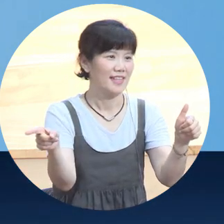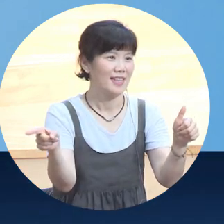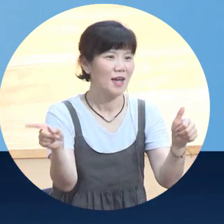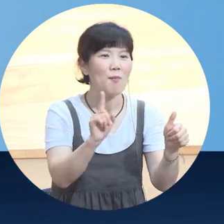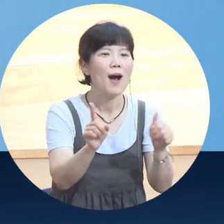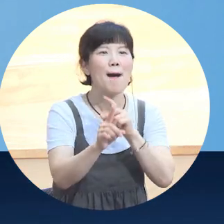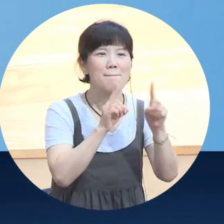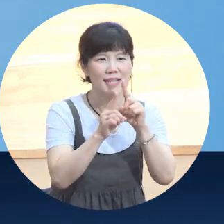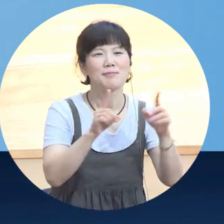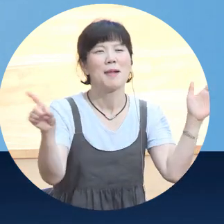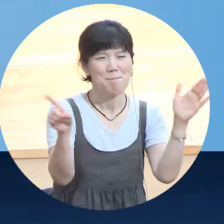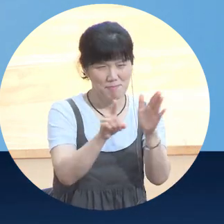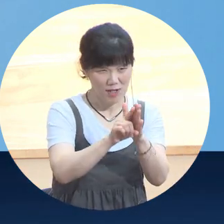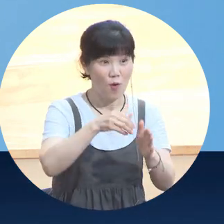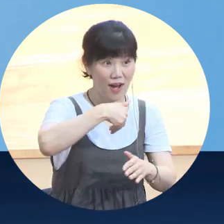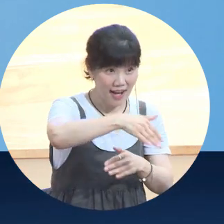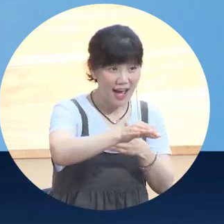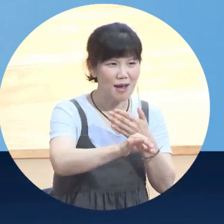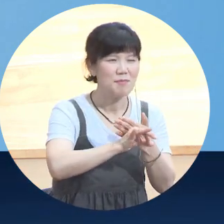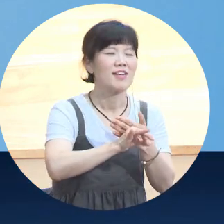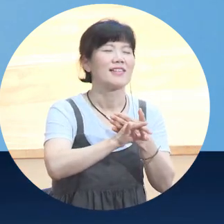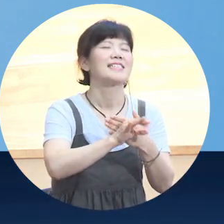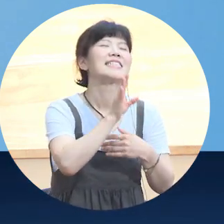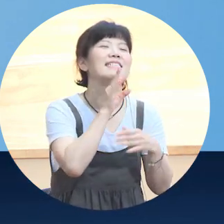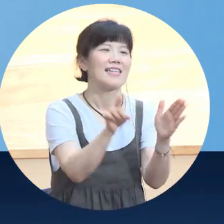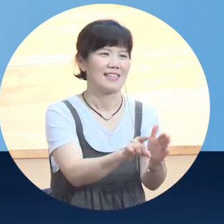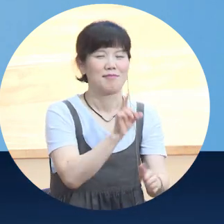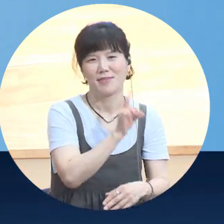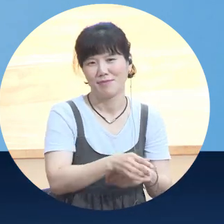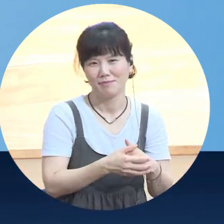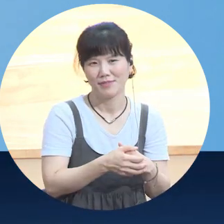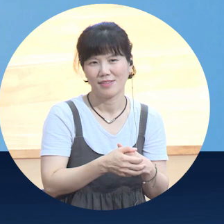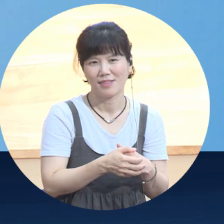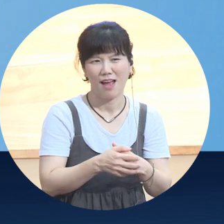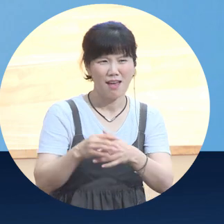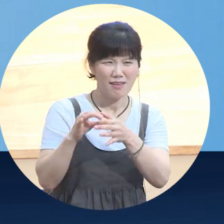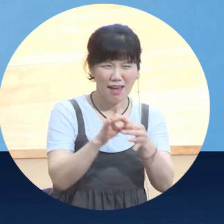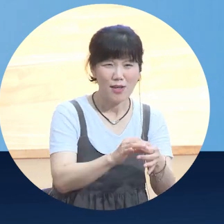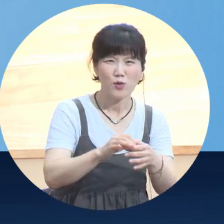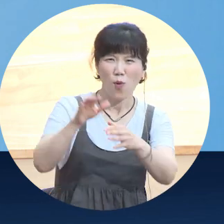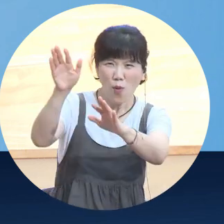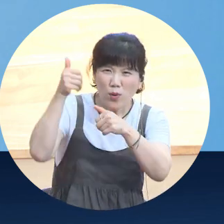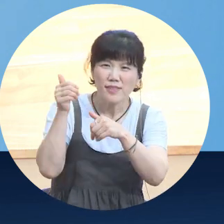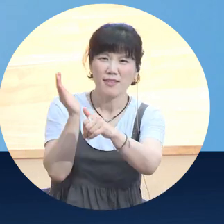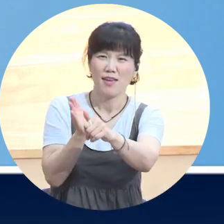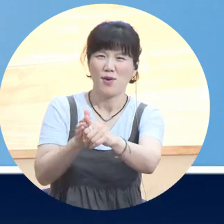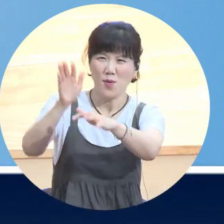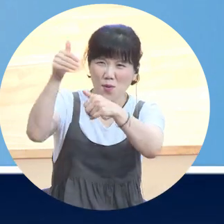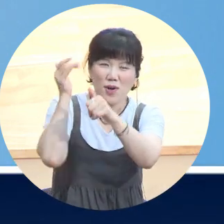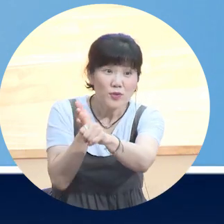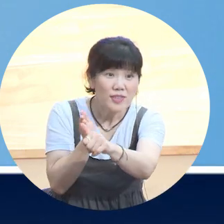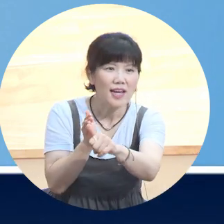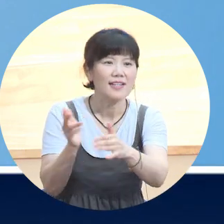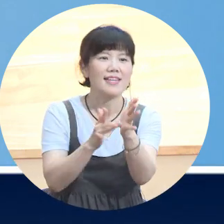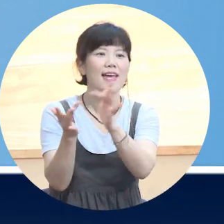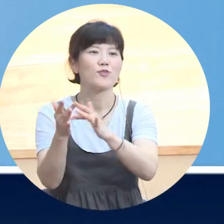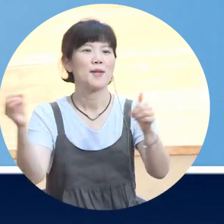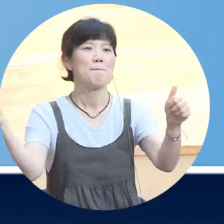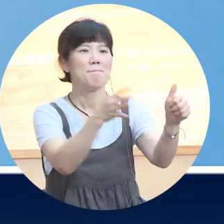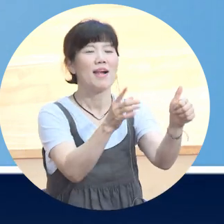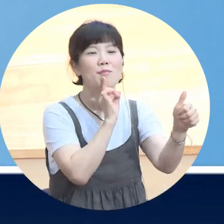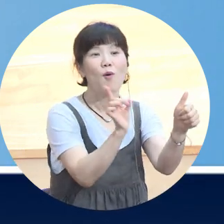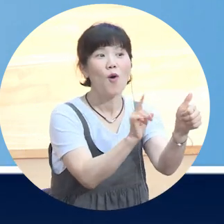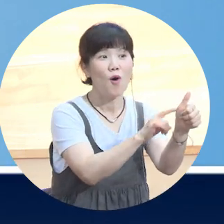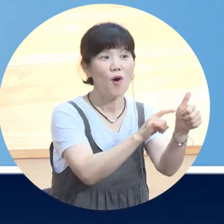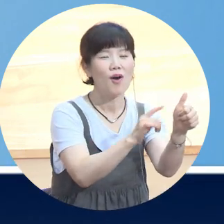심자 신앙 이라는 거죠 계속 내려와 달라고 졸라 요조 러니까 60이 뭐라 말아요 이렇게 말해요 예수께서 이르시되